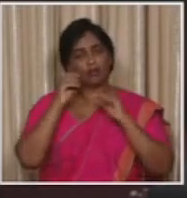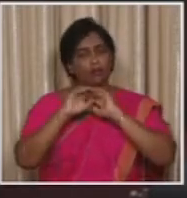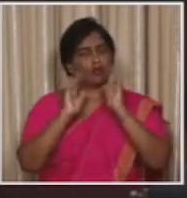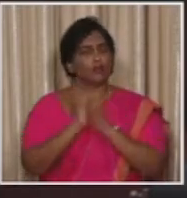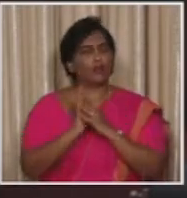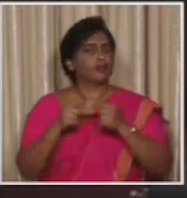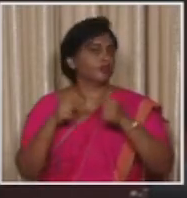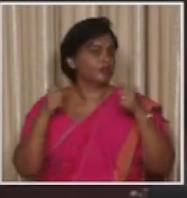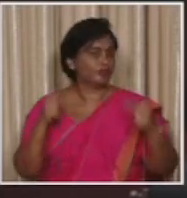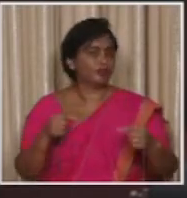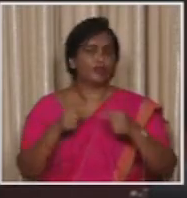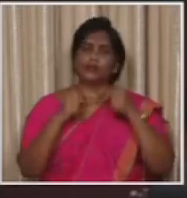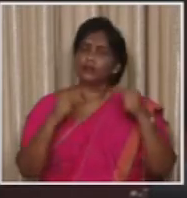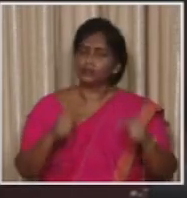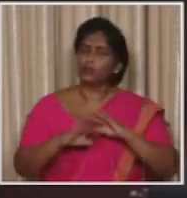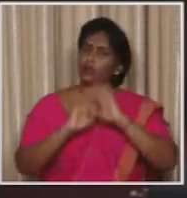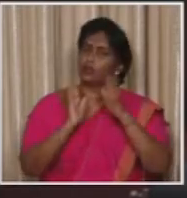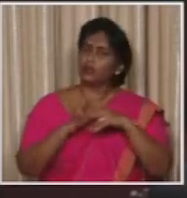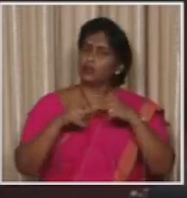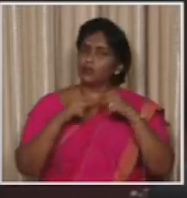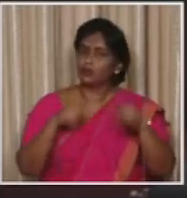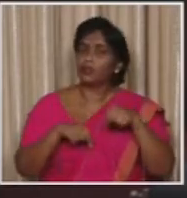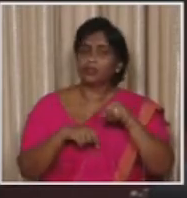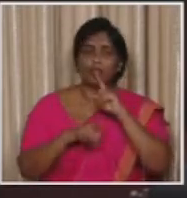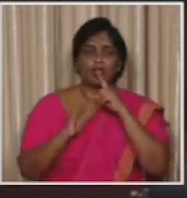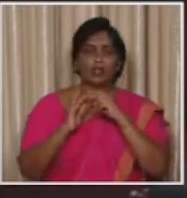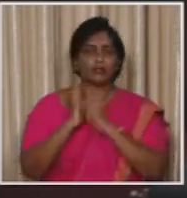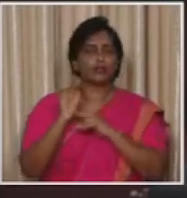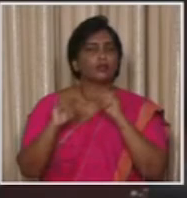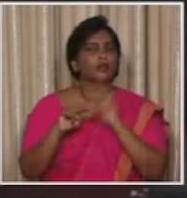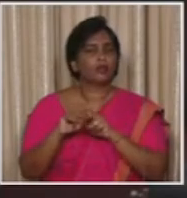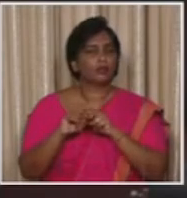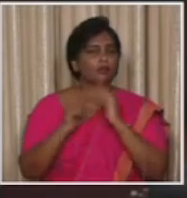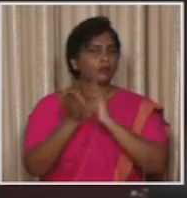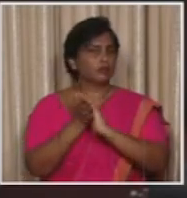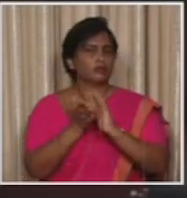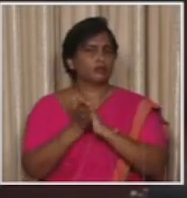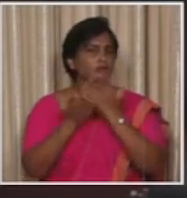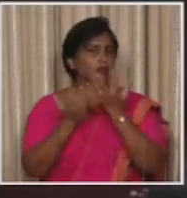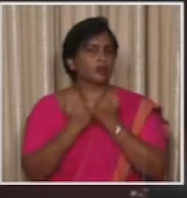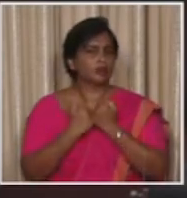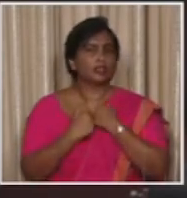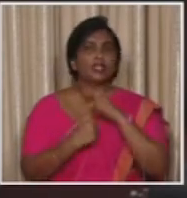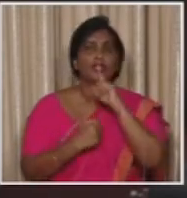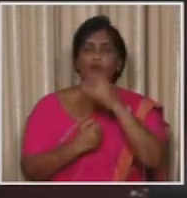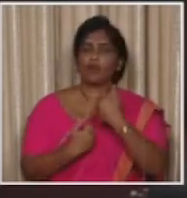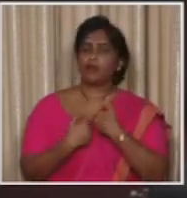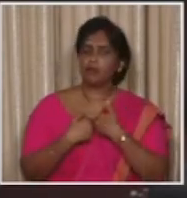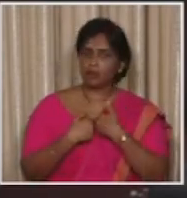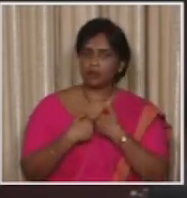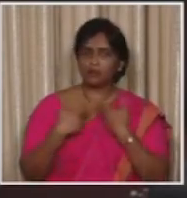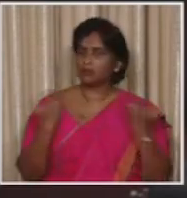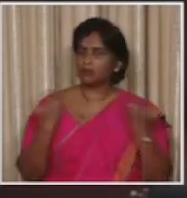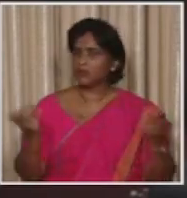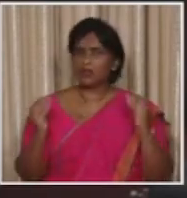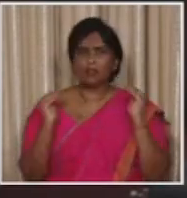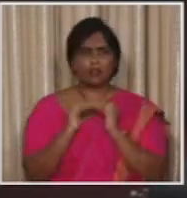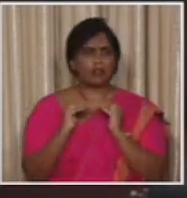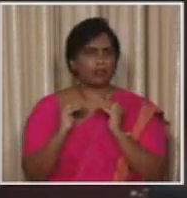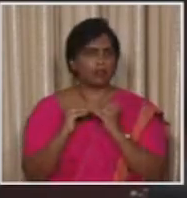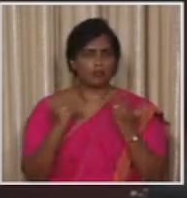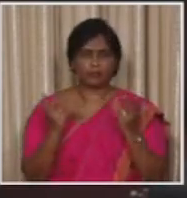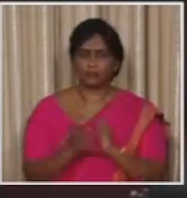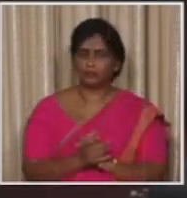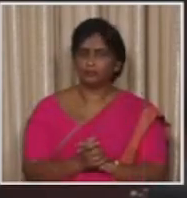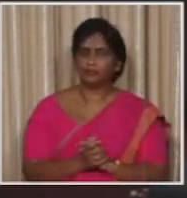වුණා. හැම එකටම විරුද්ධ වෙලා දැන් කියනවා ජාත්‍යන්තර මූල්‍ය අරමුදලේ සහයෝගය ලබා ගන්න කිව්වේ අපි කියලා. ඉතින් මම දන්නේ නැහැ මේක ගැළපීම මොකද්ද කියලා. හොඳයි